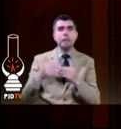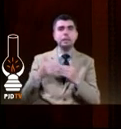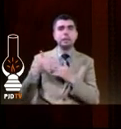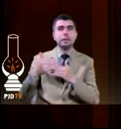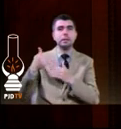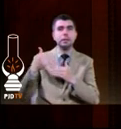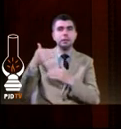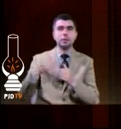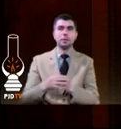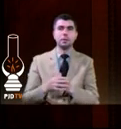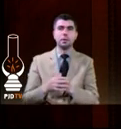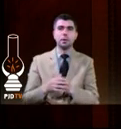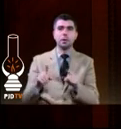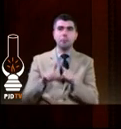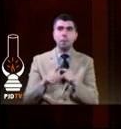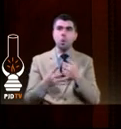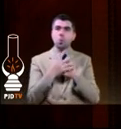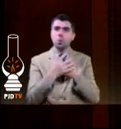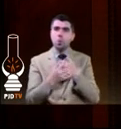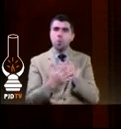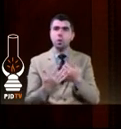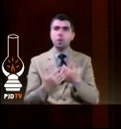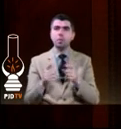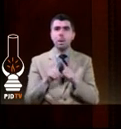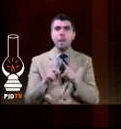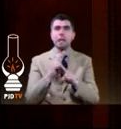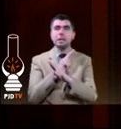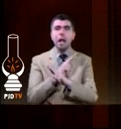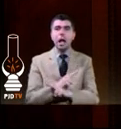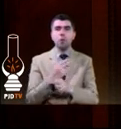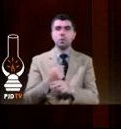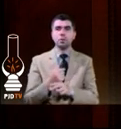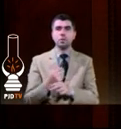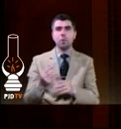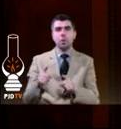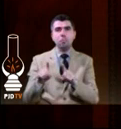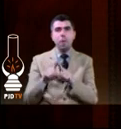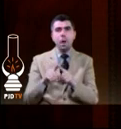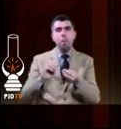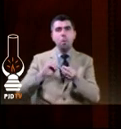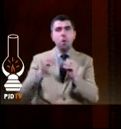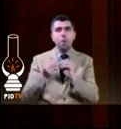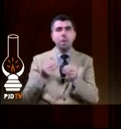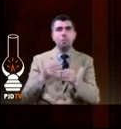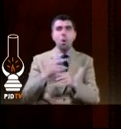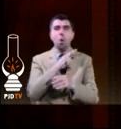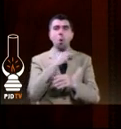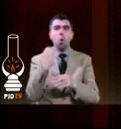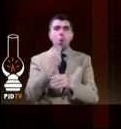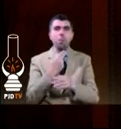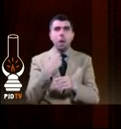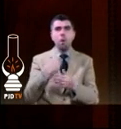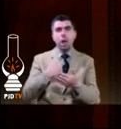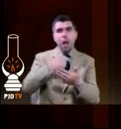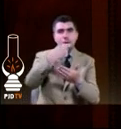الكلام وناخذوا من الرصيد ديال الناس ديال المتقاعدين وندوزوا هذا المشكل للحكومة الجاية، ومرضنا ما